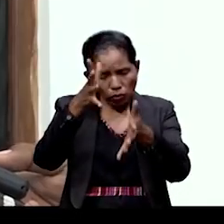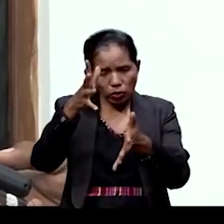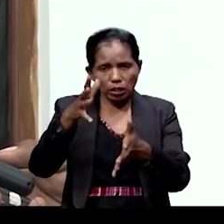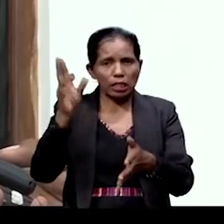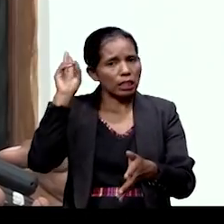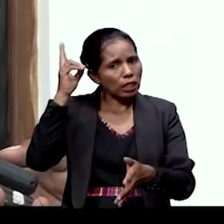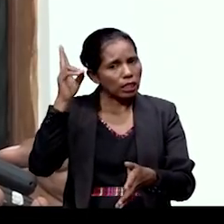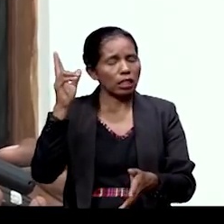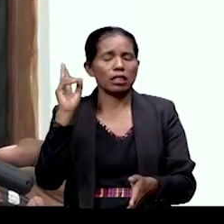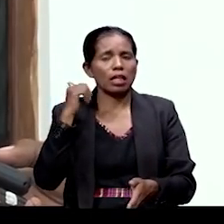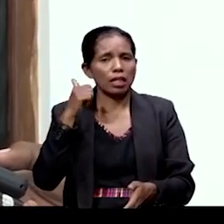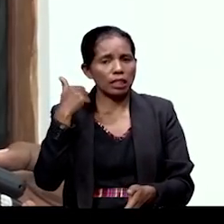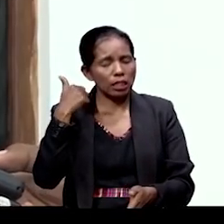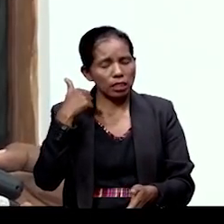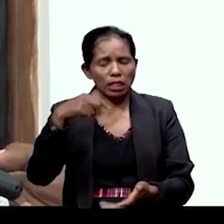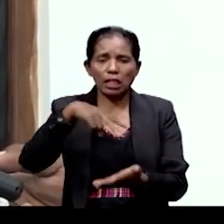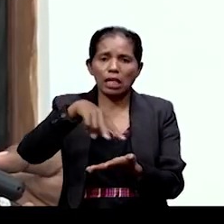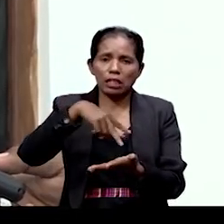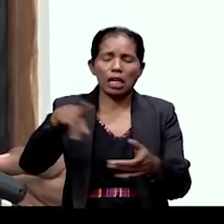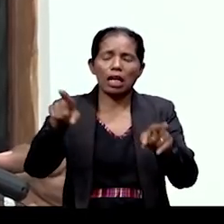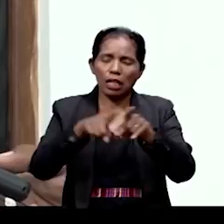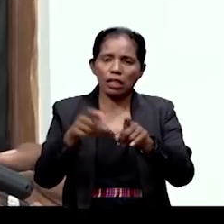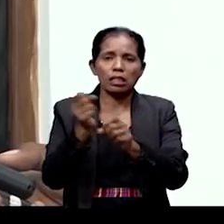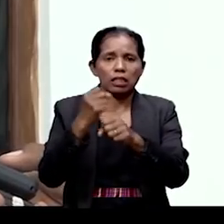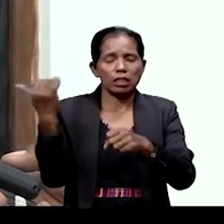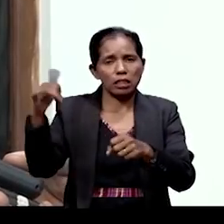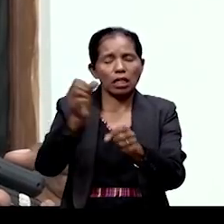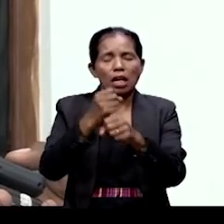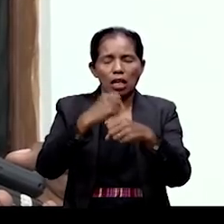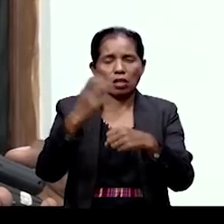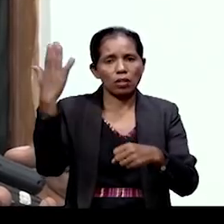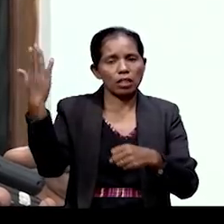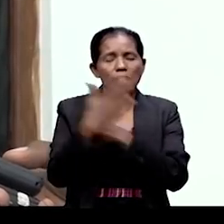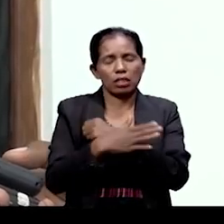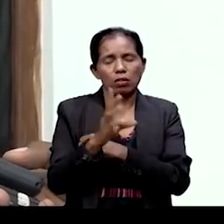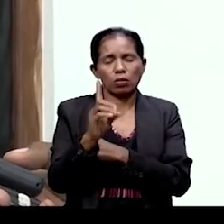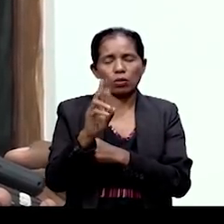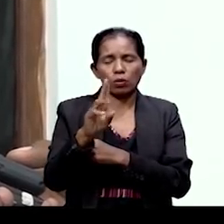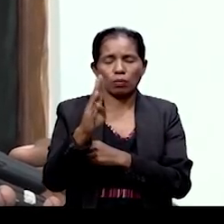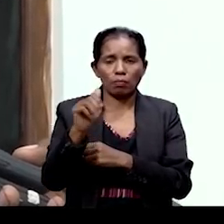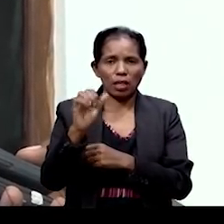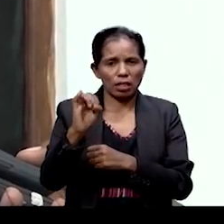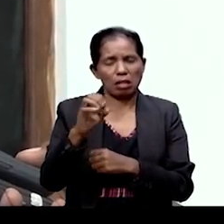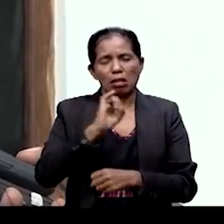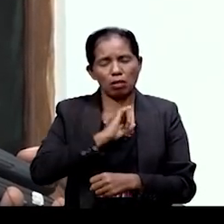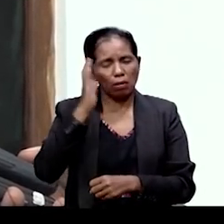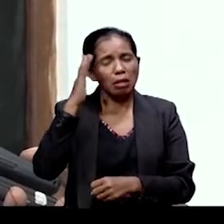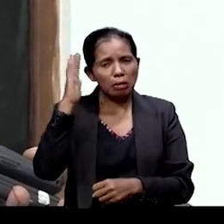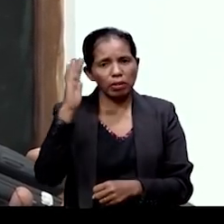pa sira halo dansa ruma hanesa sira mak sira halo ne ba Nebe ida ne parece ministro na inhitu hobe